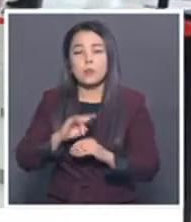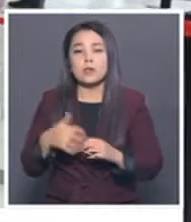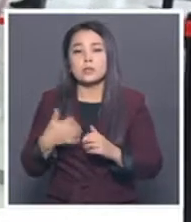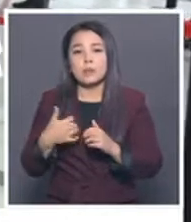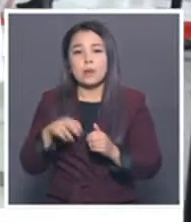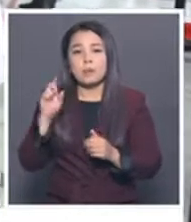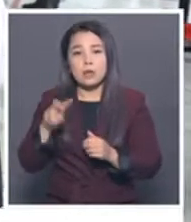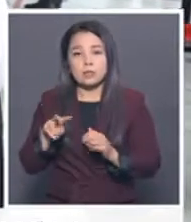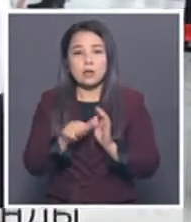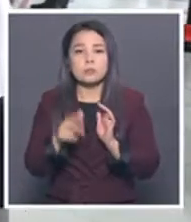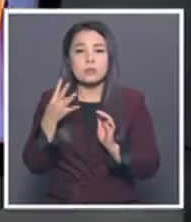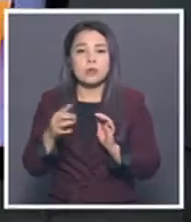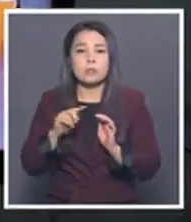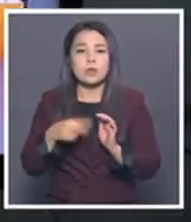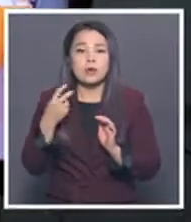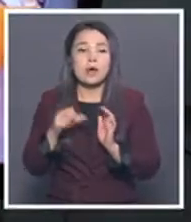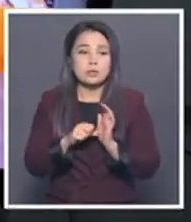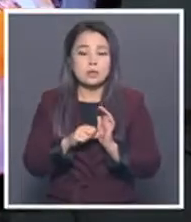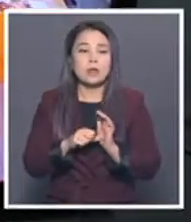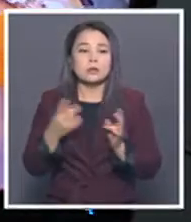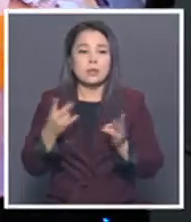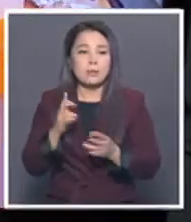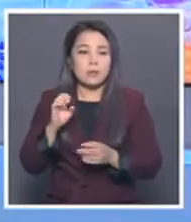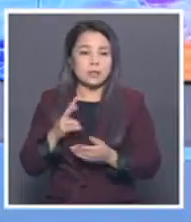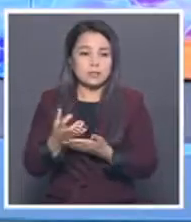балл 64,6 болды.